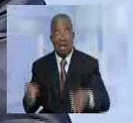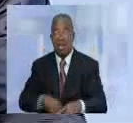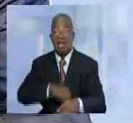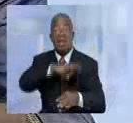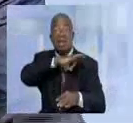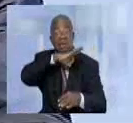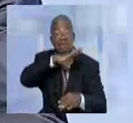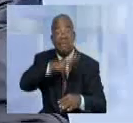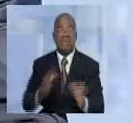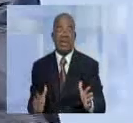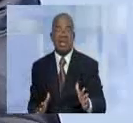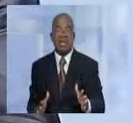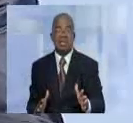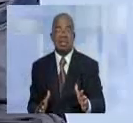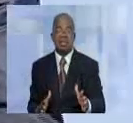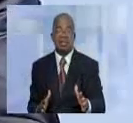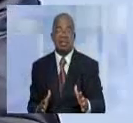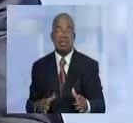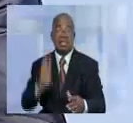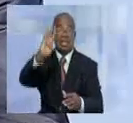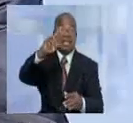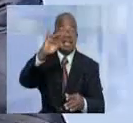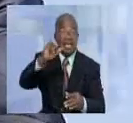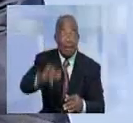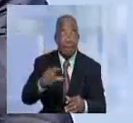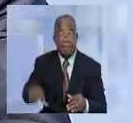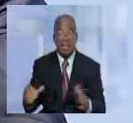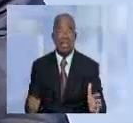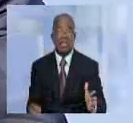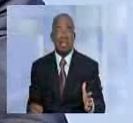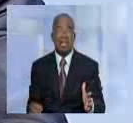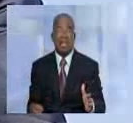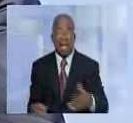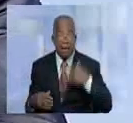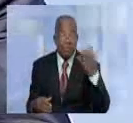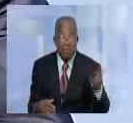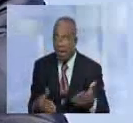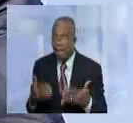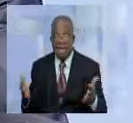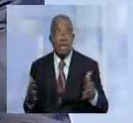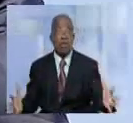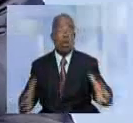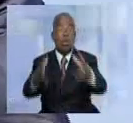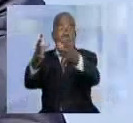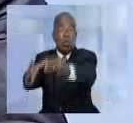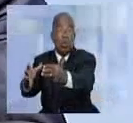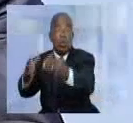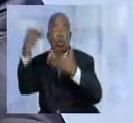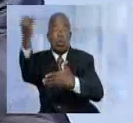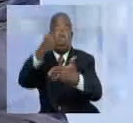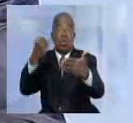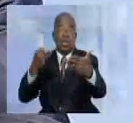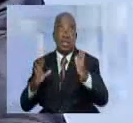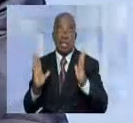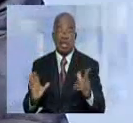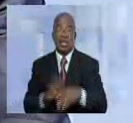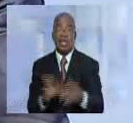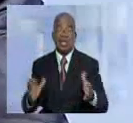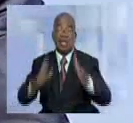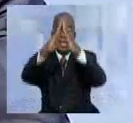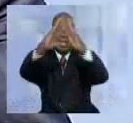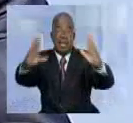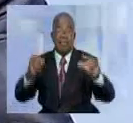réaliser. Et c'est tout ce dossier-là, ce lot-là, qu'on remet, donc il remet à l'architecte qui contrôle pour voir par rapport à ce qu'il a proposé, si c'est